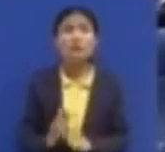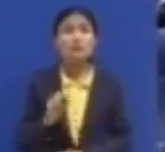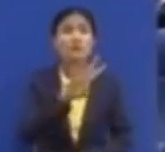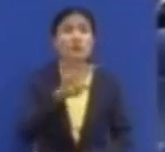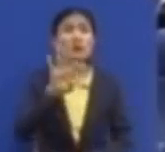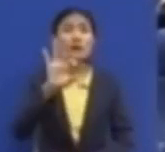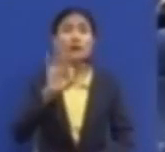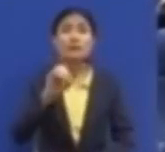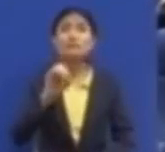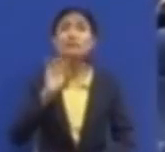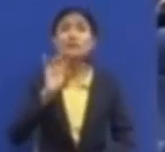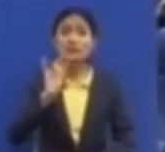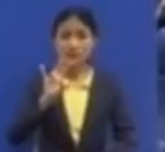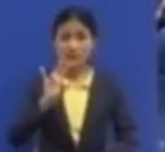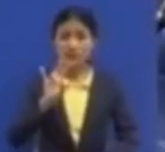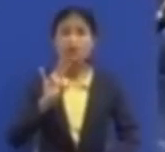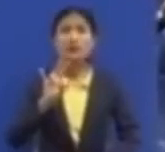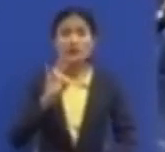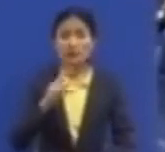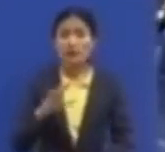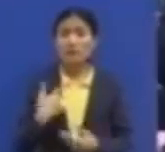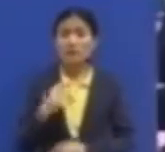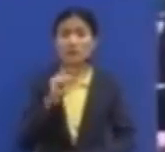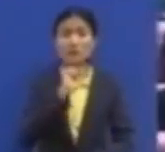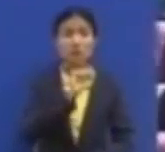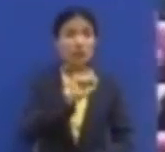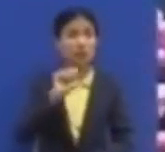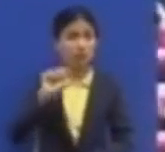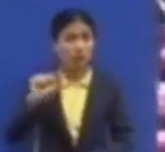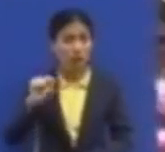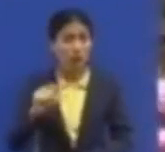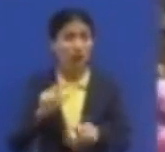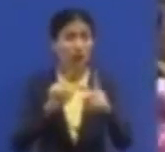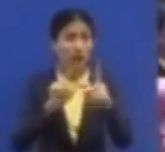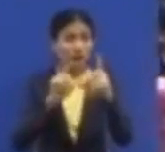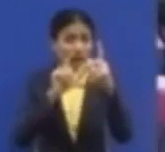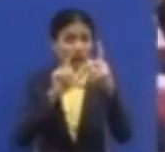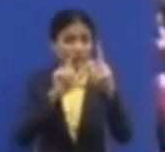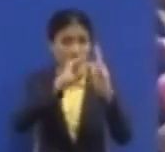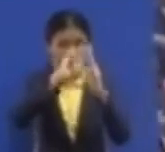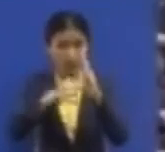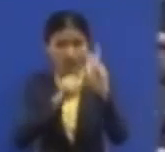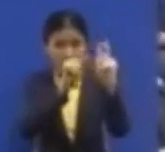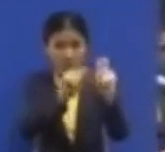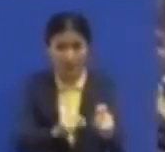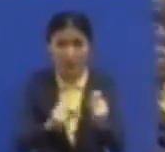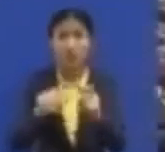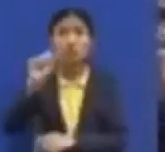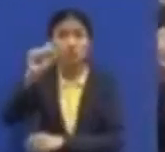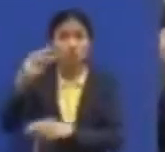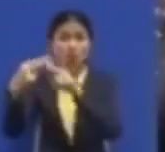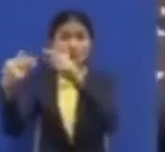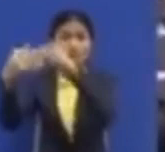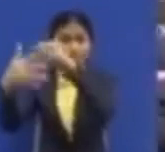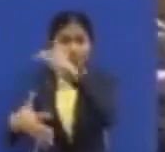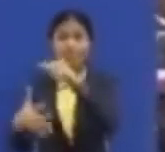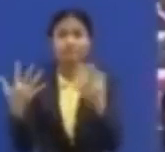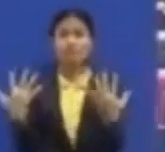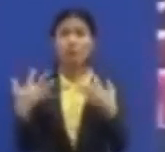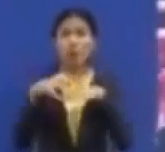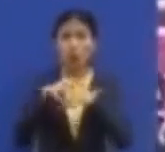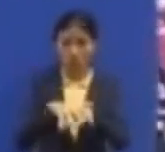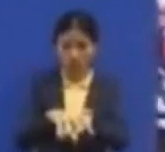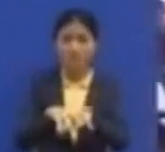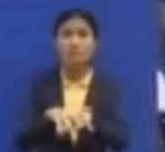ทั้งสสในระบบเขตและสสในระบบบัญชีรายชื่อมาอยู่ที่นี่กันครบแล้ว หลังจากนี้นะครับเดี๋ยวเรา